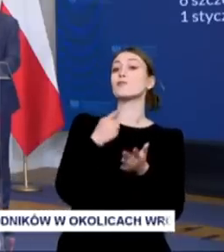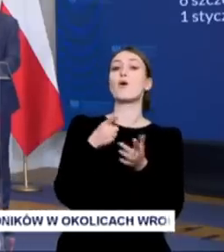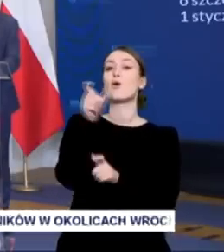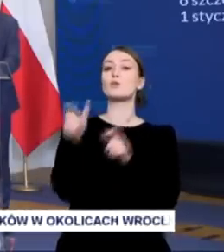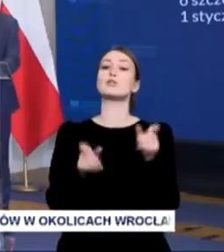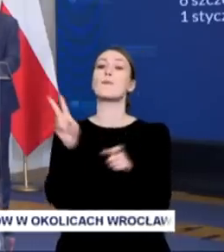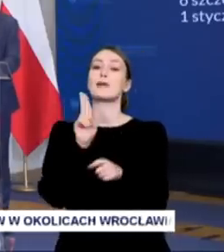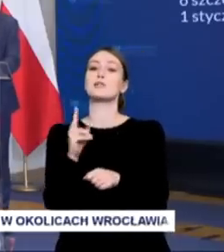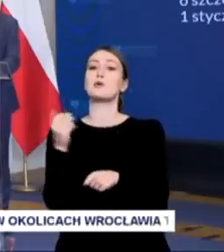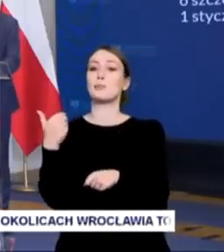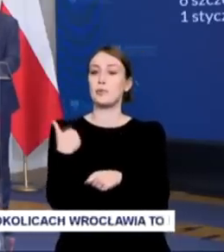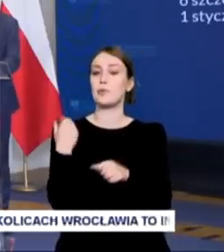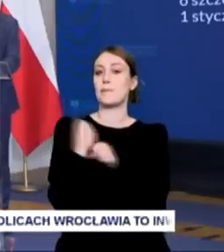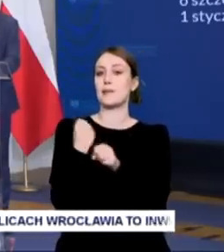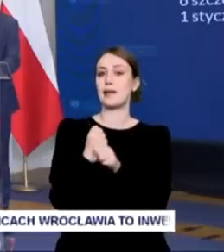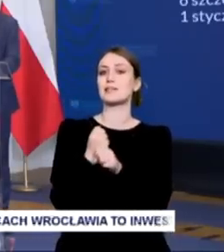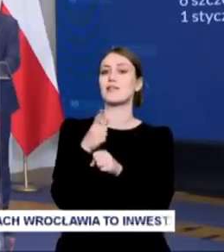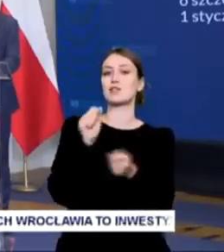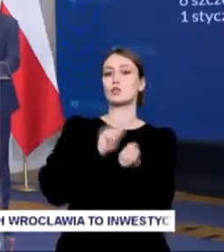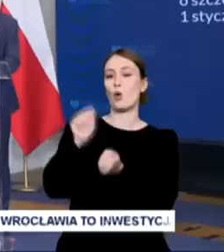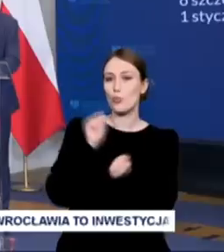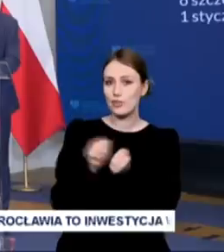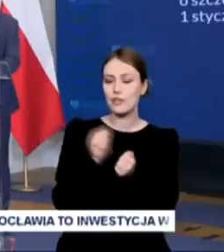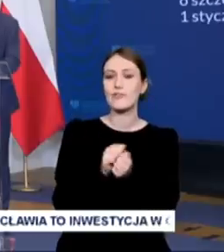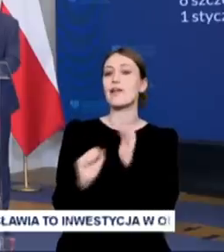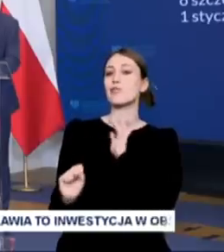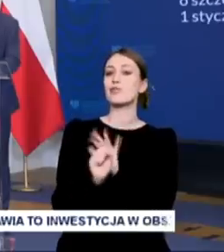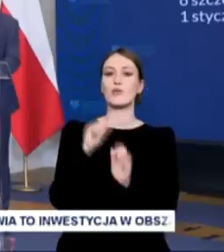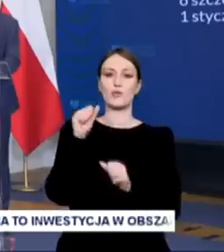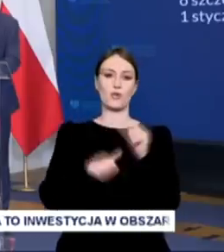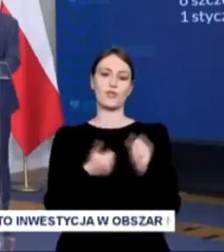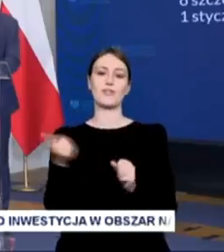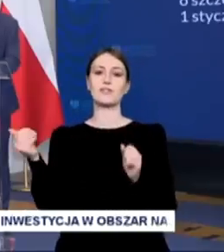które pracowały w warunkach szkodliwych do roku